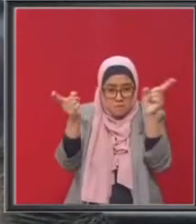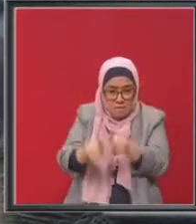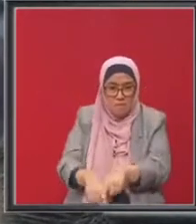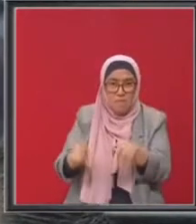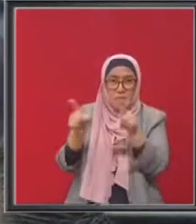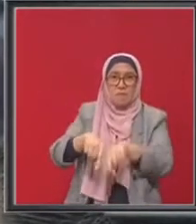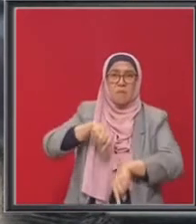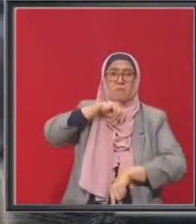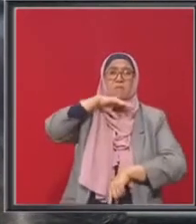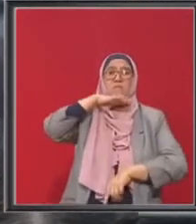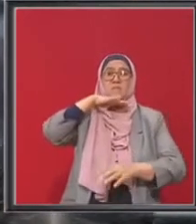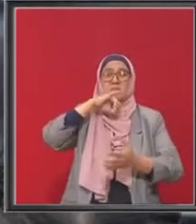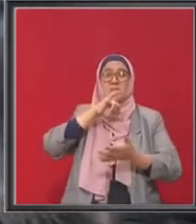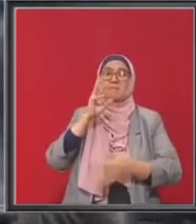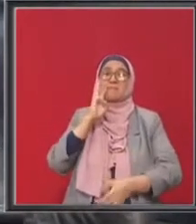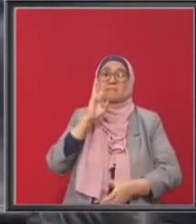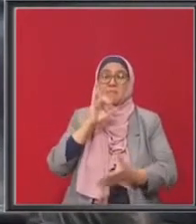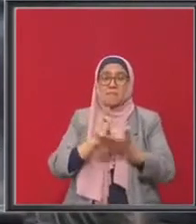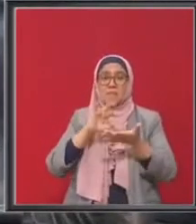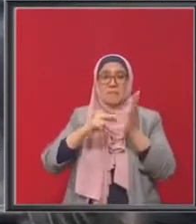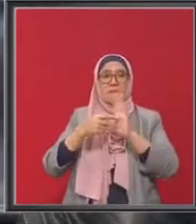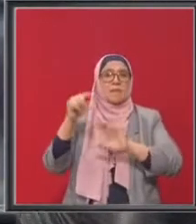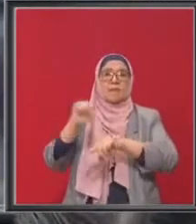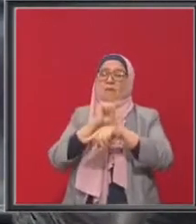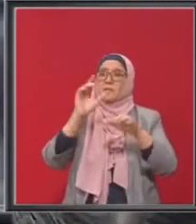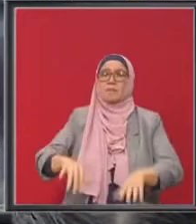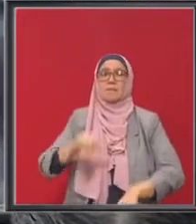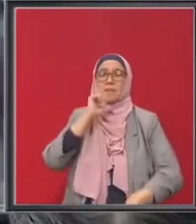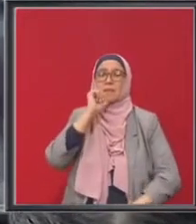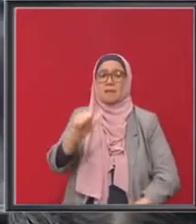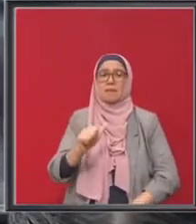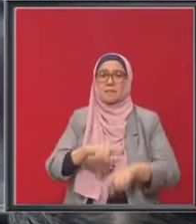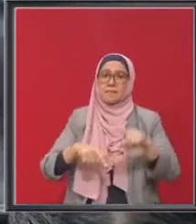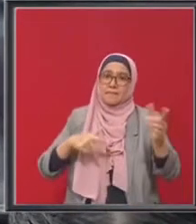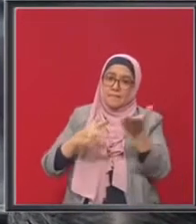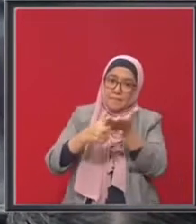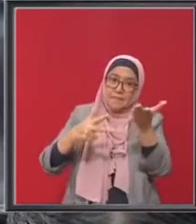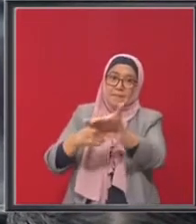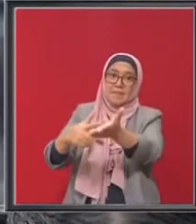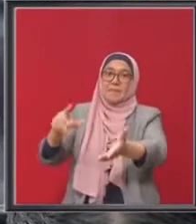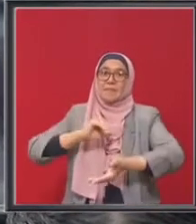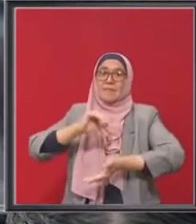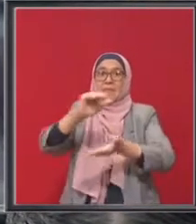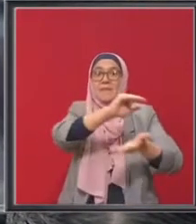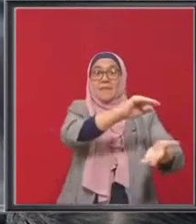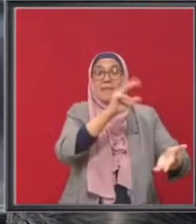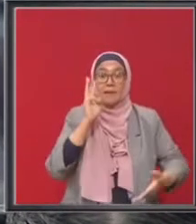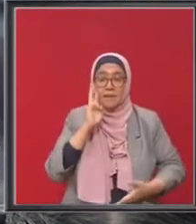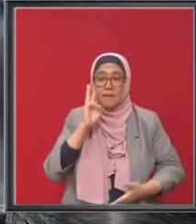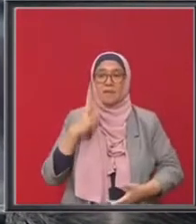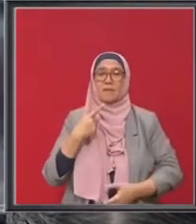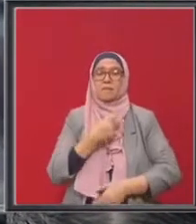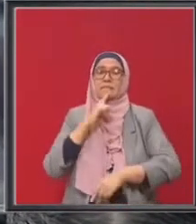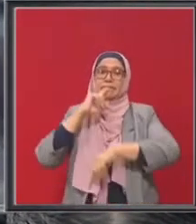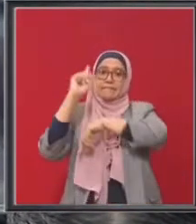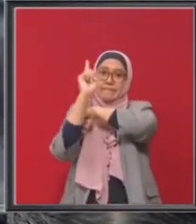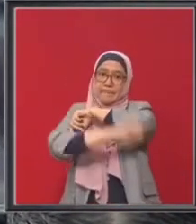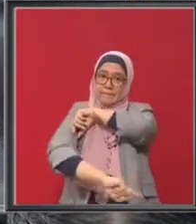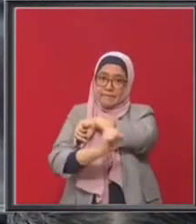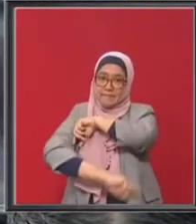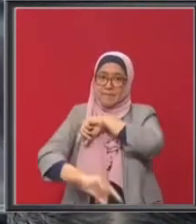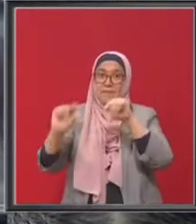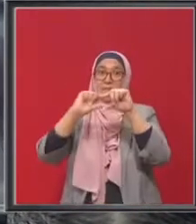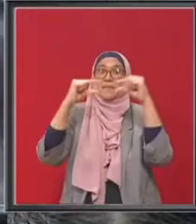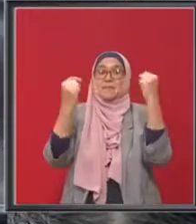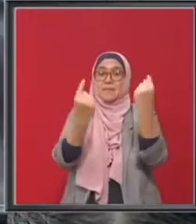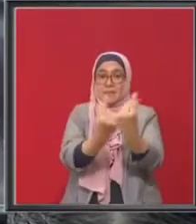ataupun kita nak nak nak nak kenalkan hukuman kepada kepada Regency ataupun yang